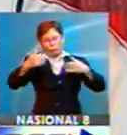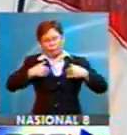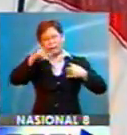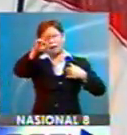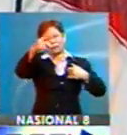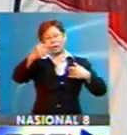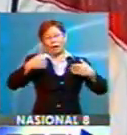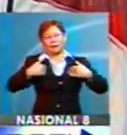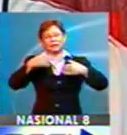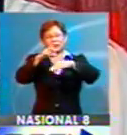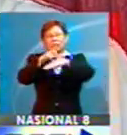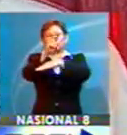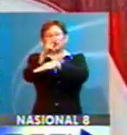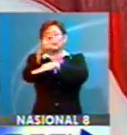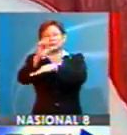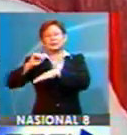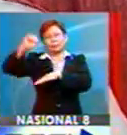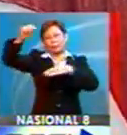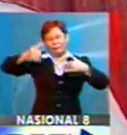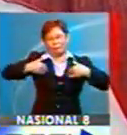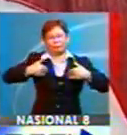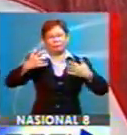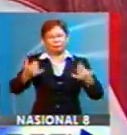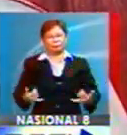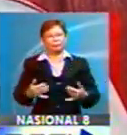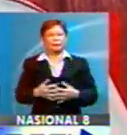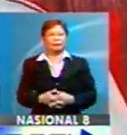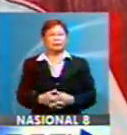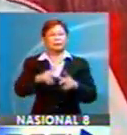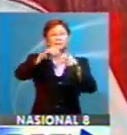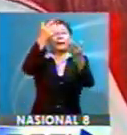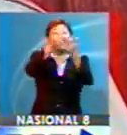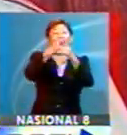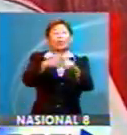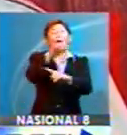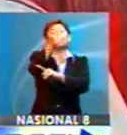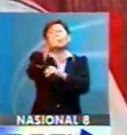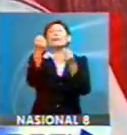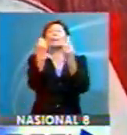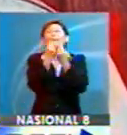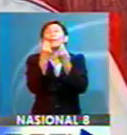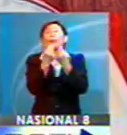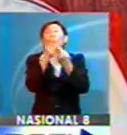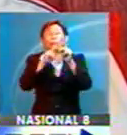di UTC Sabah ini. Baik, setakat ke Oktober yang lalu, berapa ramai yang telah datang berkunjung ke